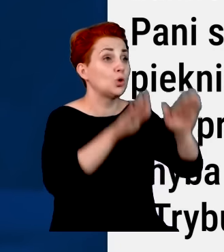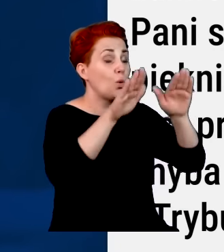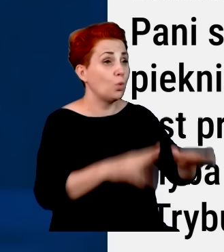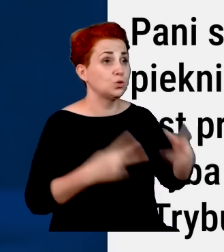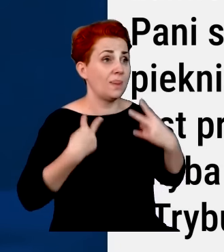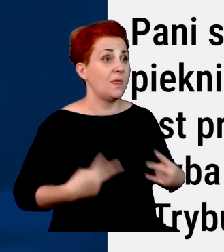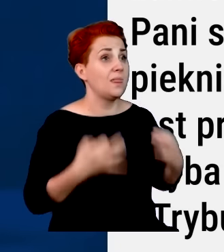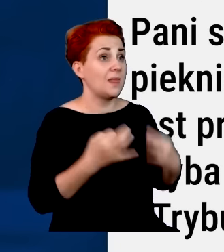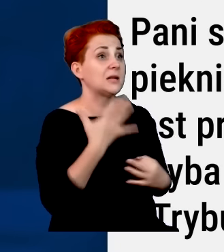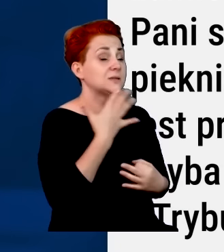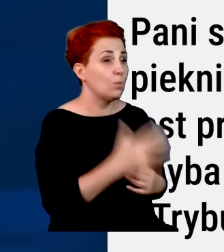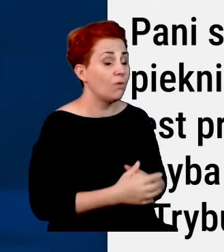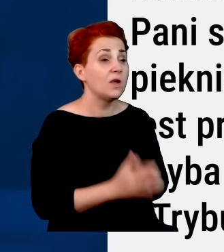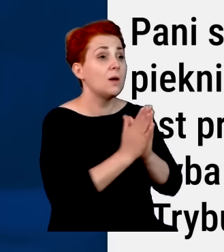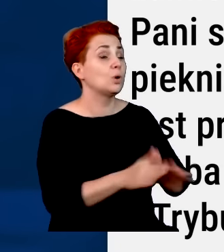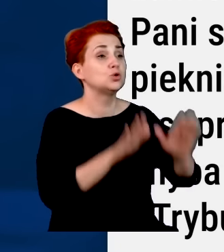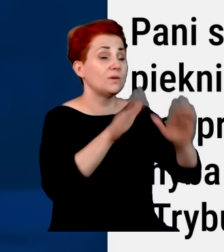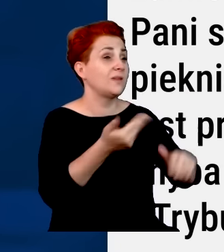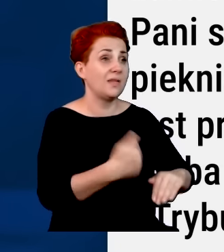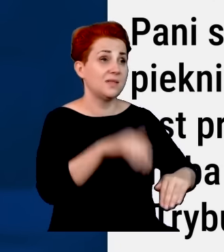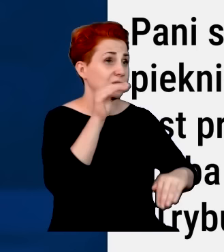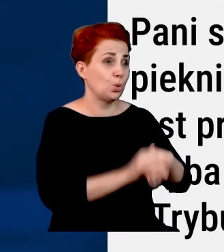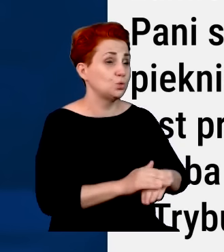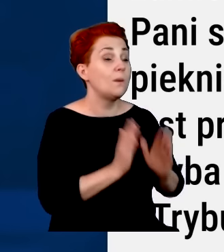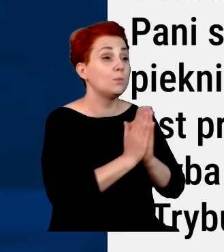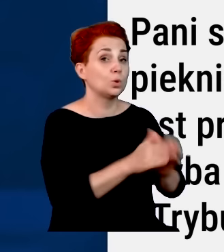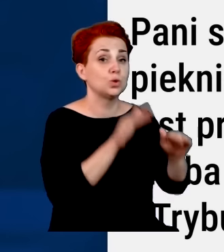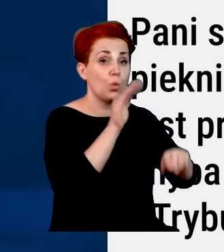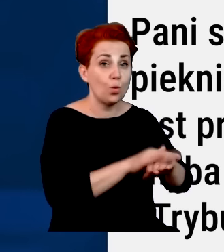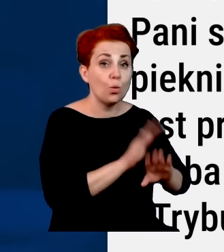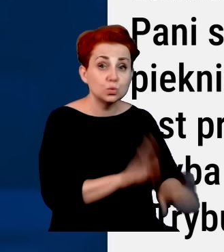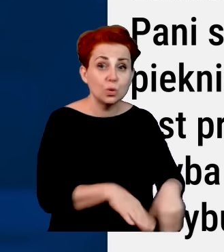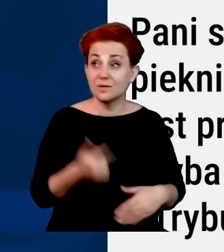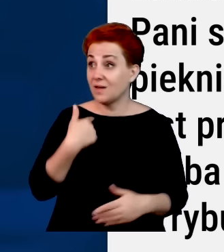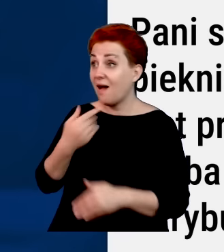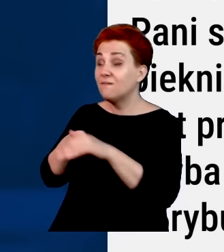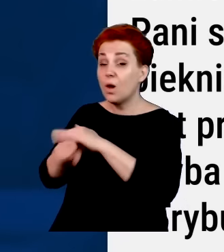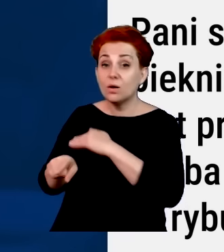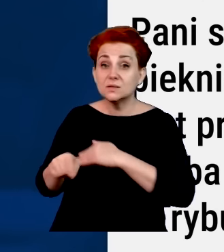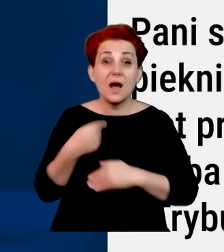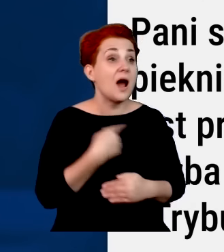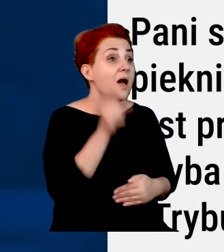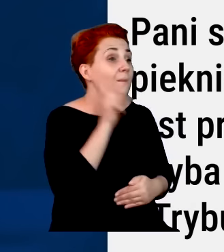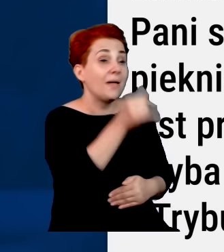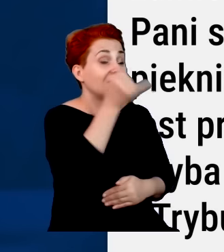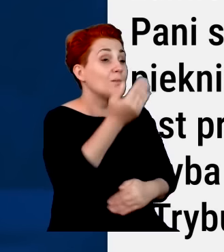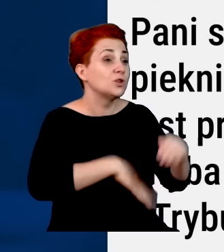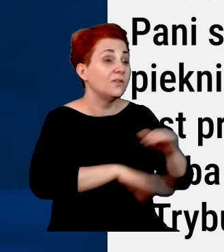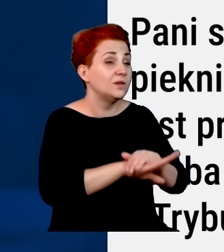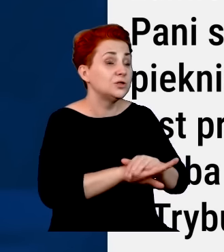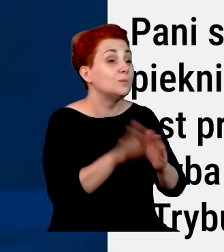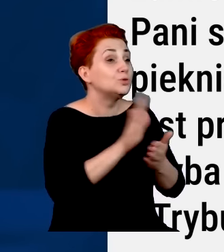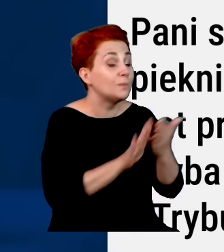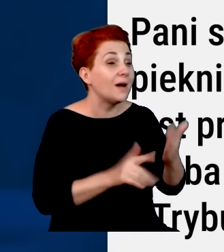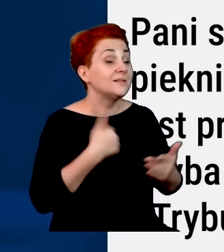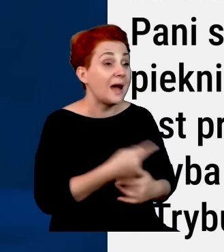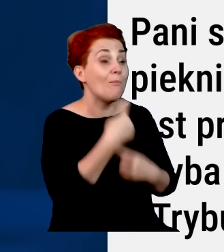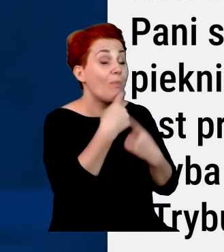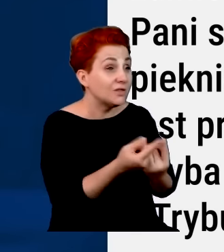mój. Proszę usiąść. Nie dałam panu zgody. Proszę usiąść. Ale ja wychodzę, wysoki sądzie, bardzo mi przykro. Ale panu nie może być przykro. Proszę pana, oświadczam panu,